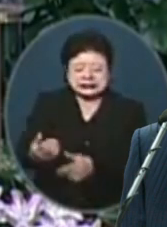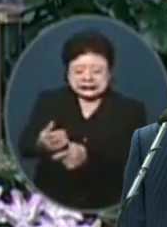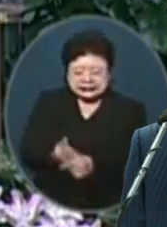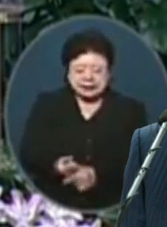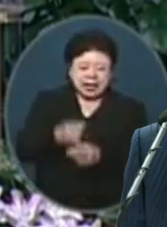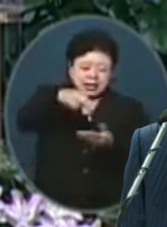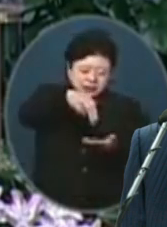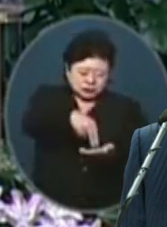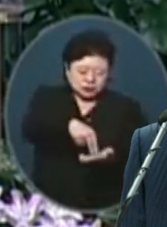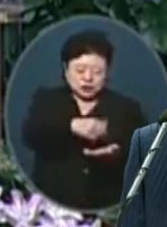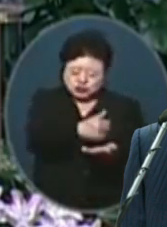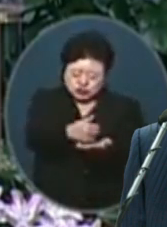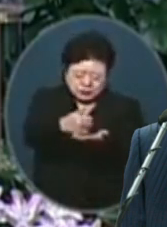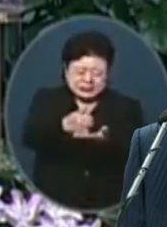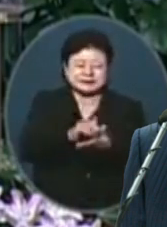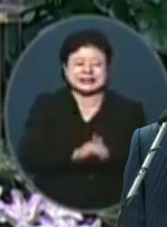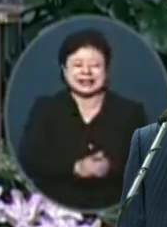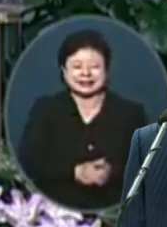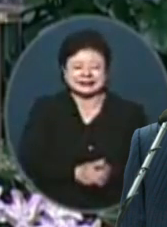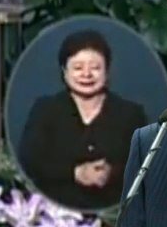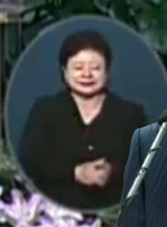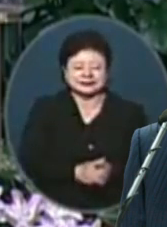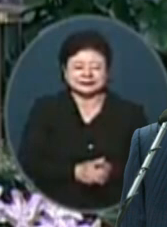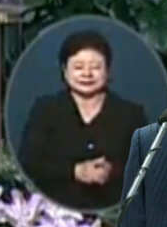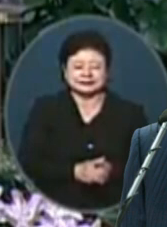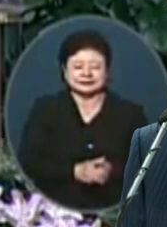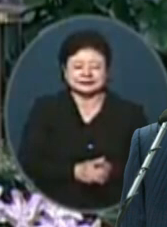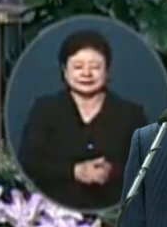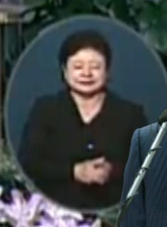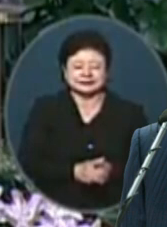잡아주는 주님이신 것입니다.